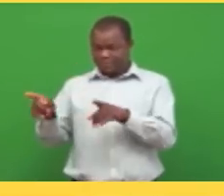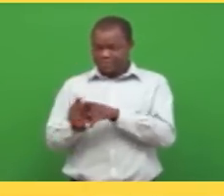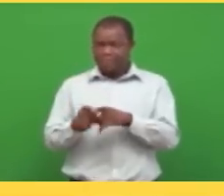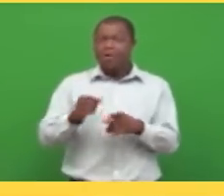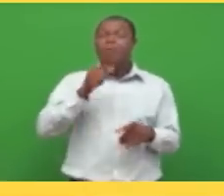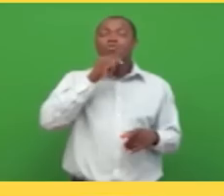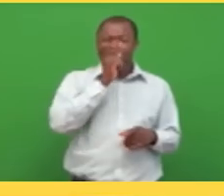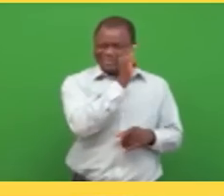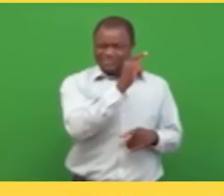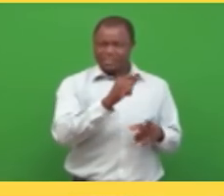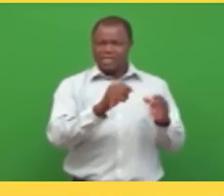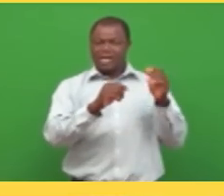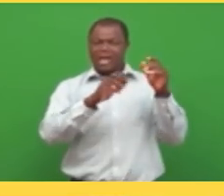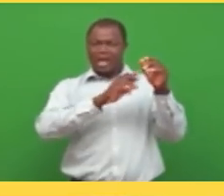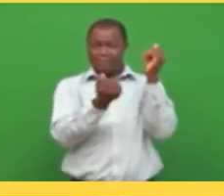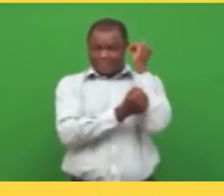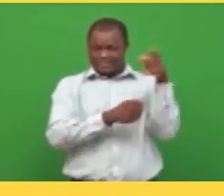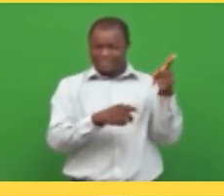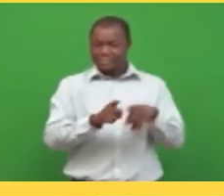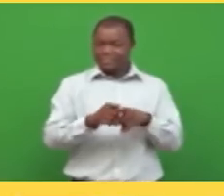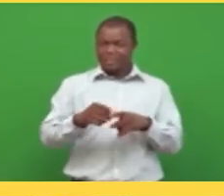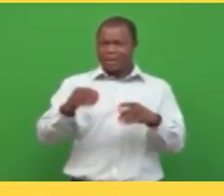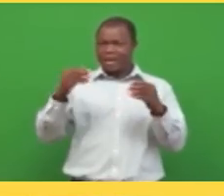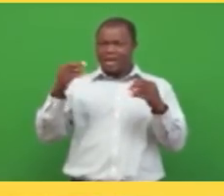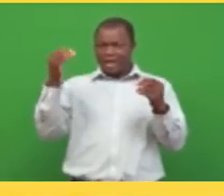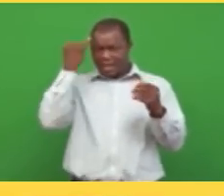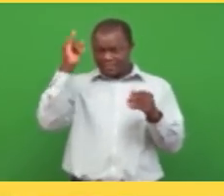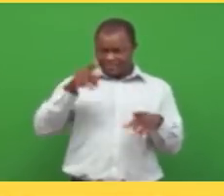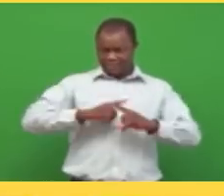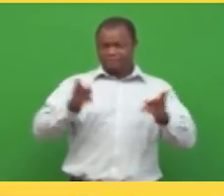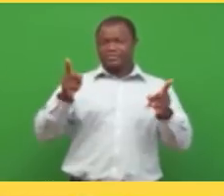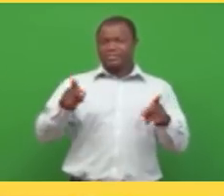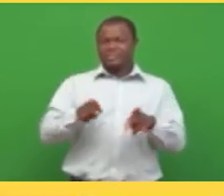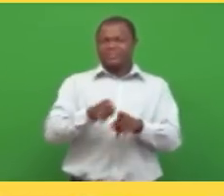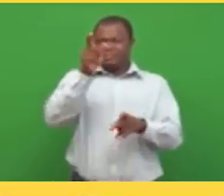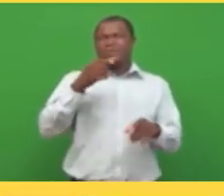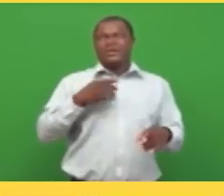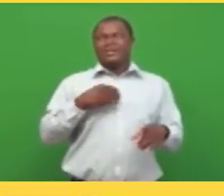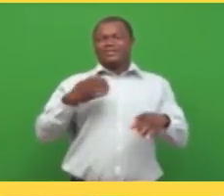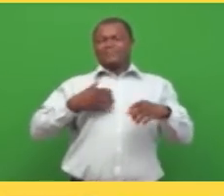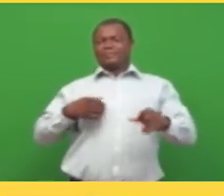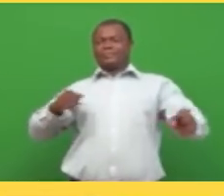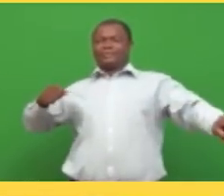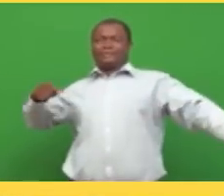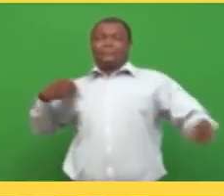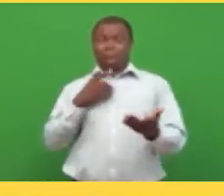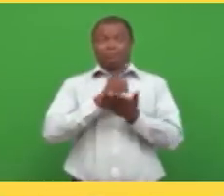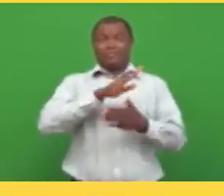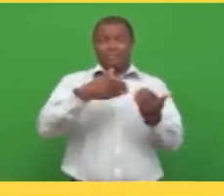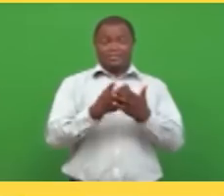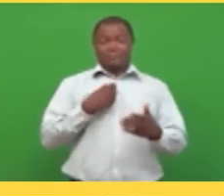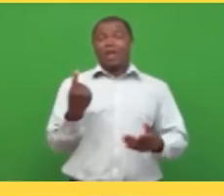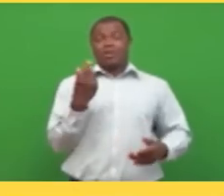oyi. Maonero avo vanhu vaviri havakasiya. Mumwe anoda kufarisa kutambarara kunge runyemba. Asi mai guru kana